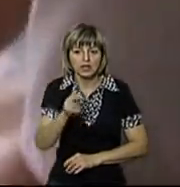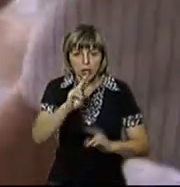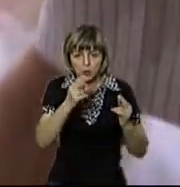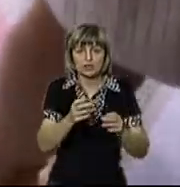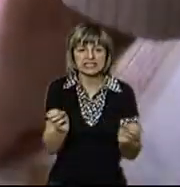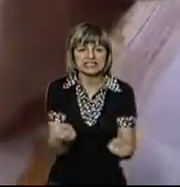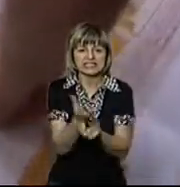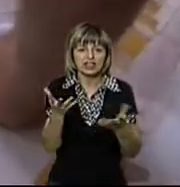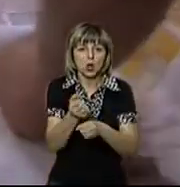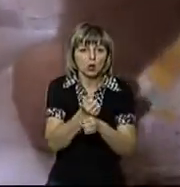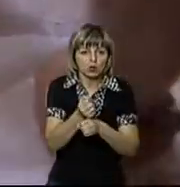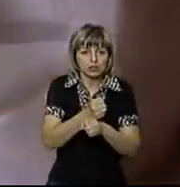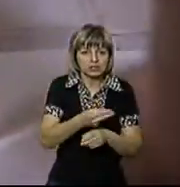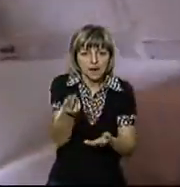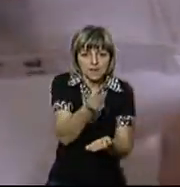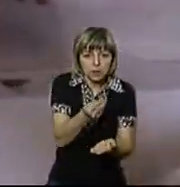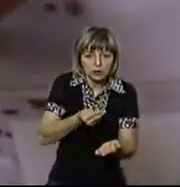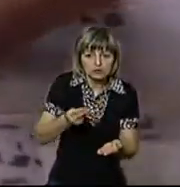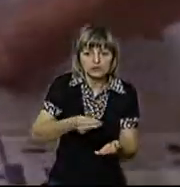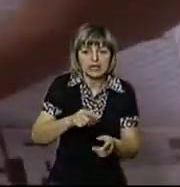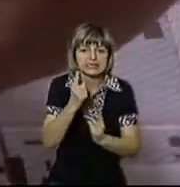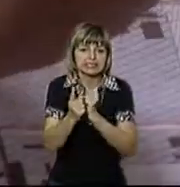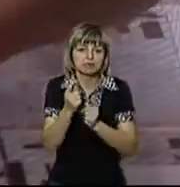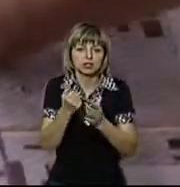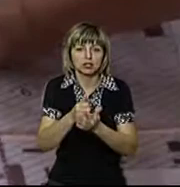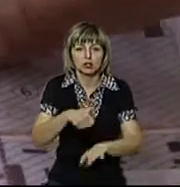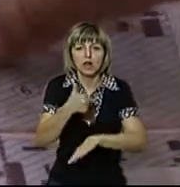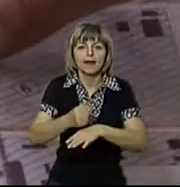сказати, позначено на змінах до генплану